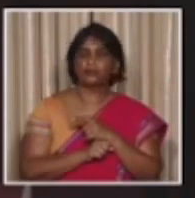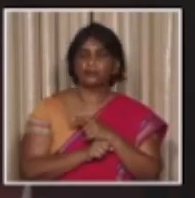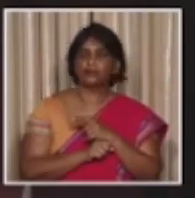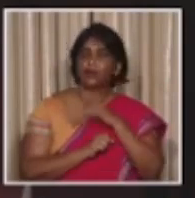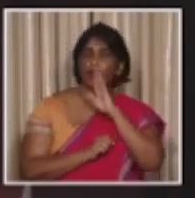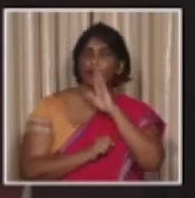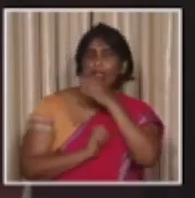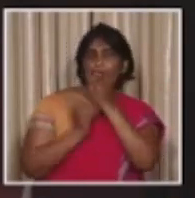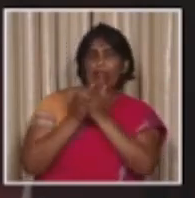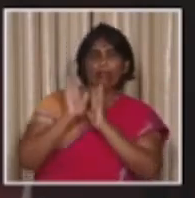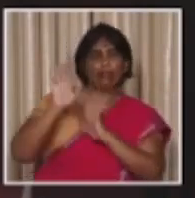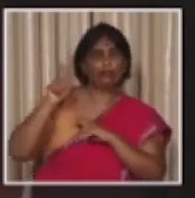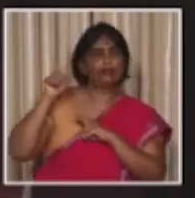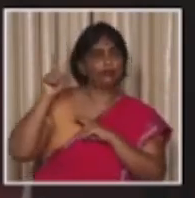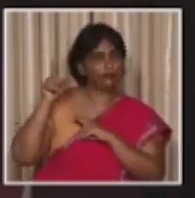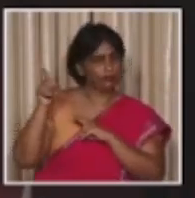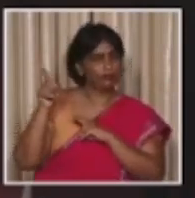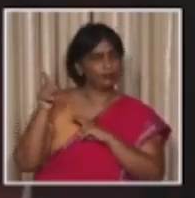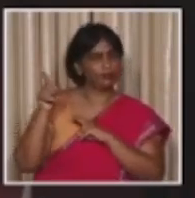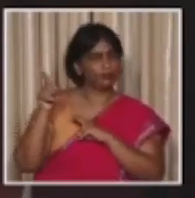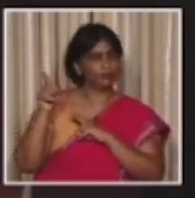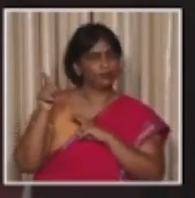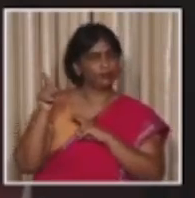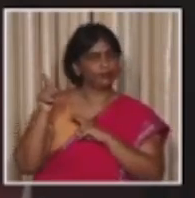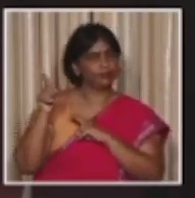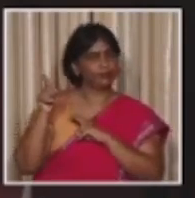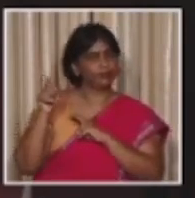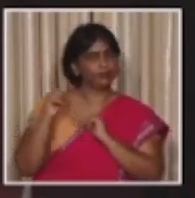කියන ඒ